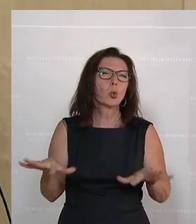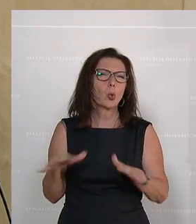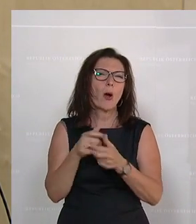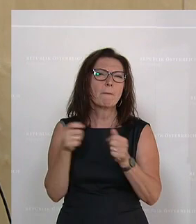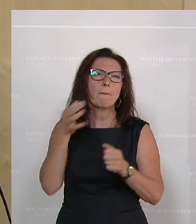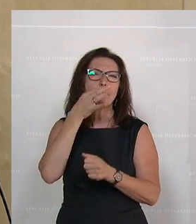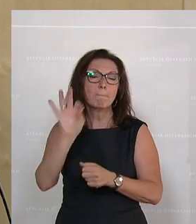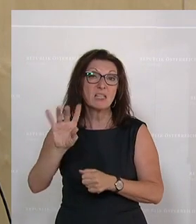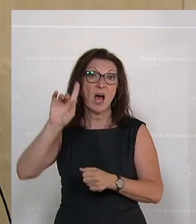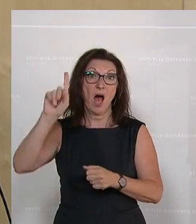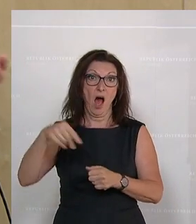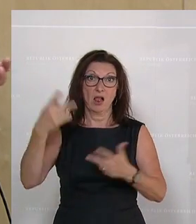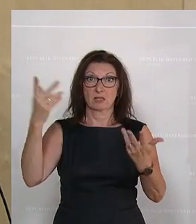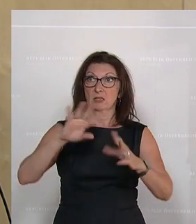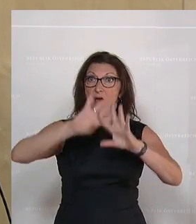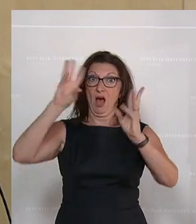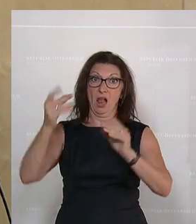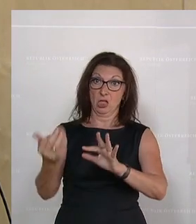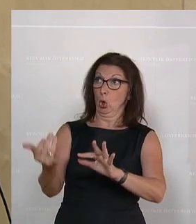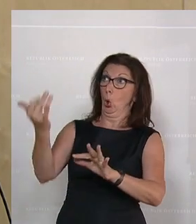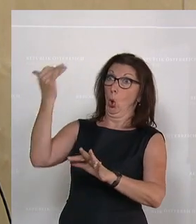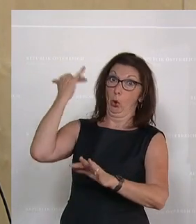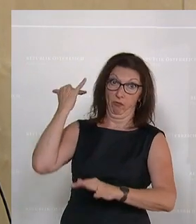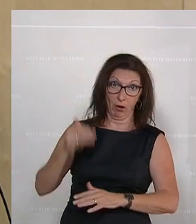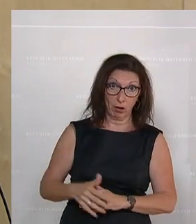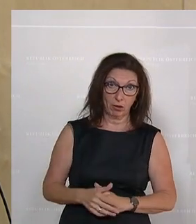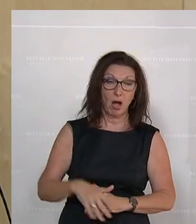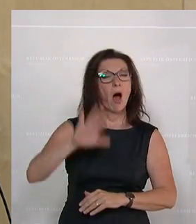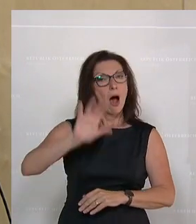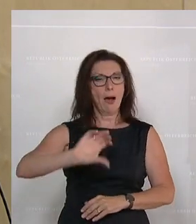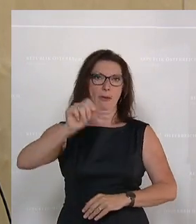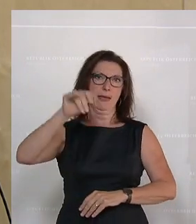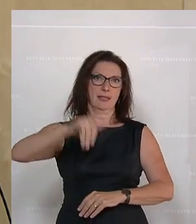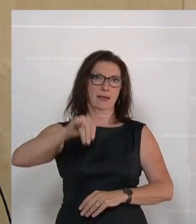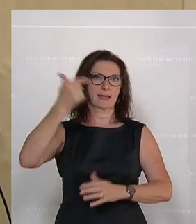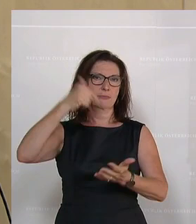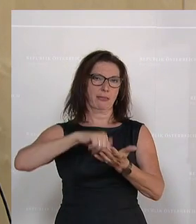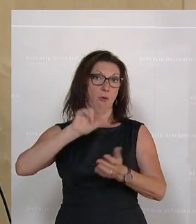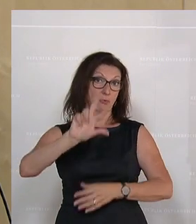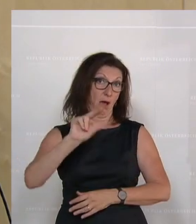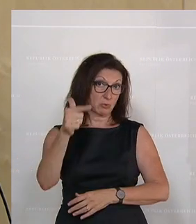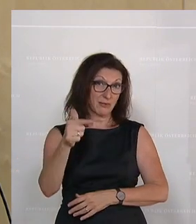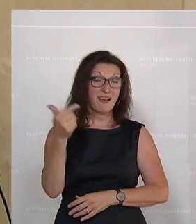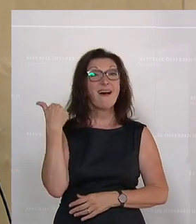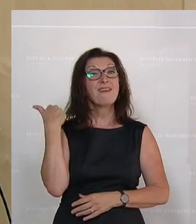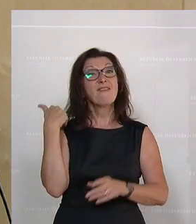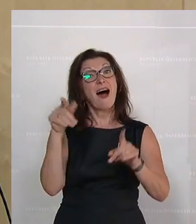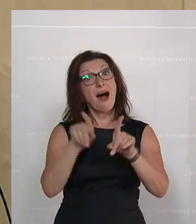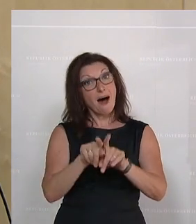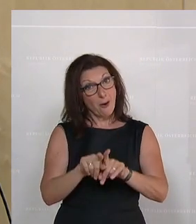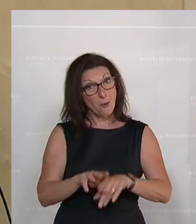aufzurollen alles rückwirkend dass wir das eben ab 11 20 23 mann war übrigens auch ein dringender wunsch